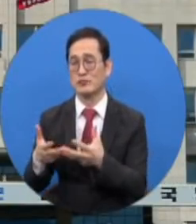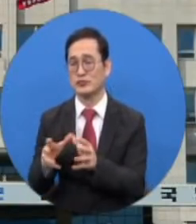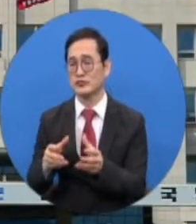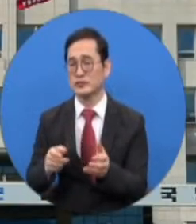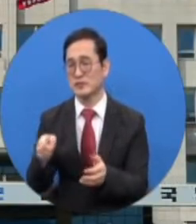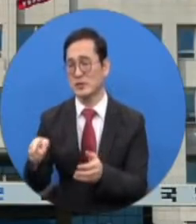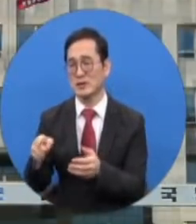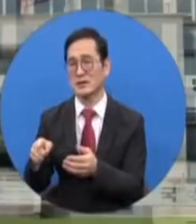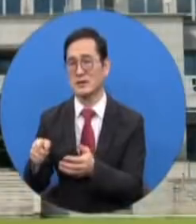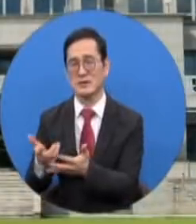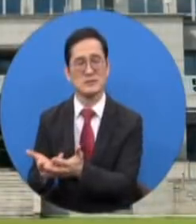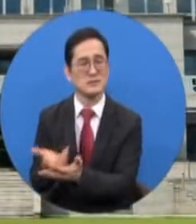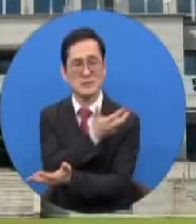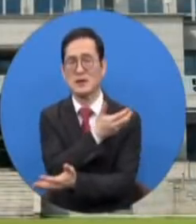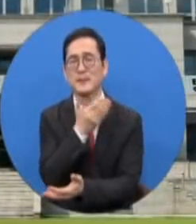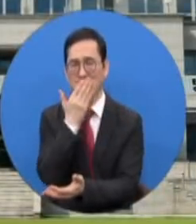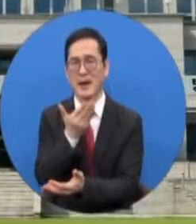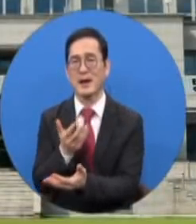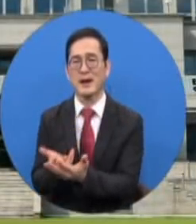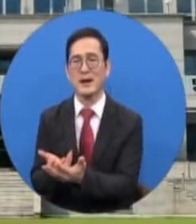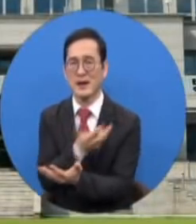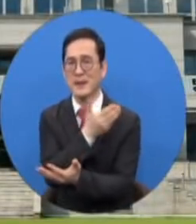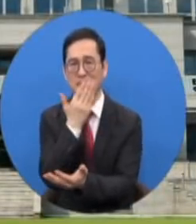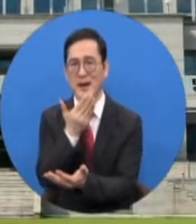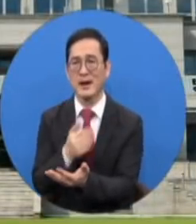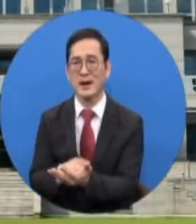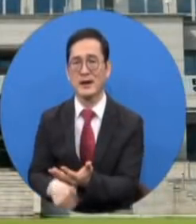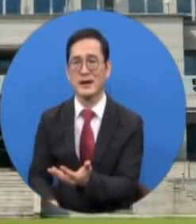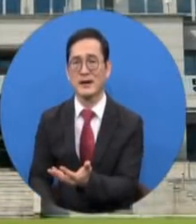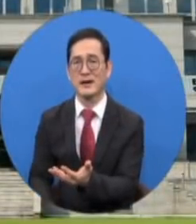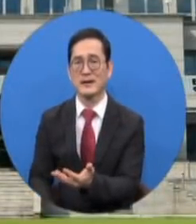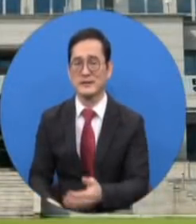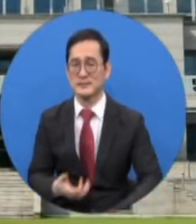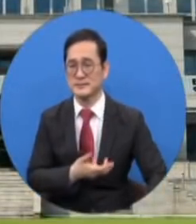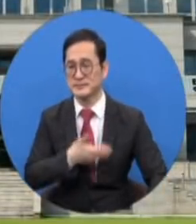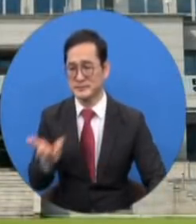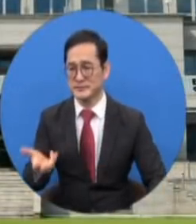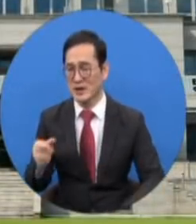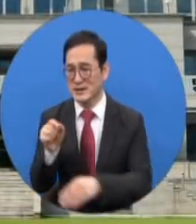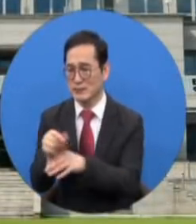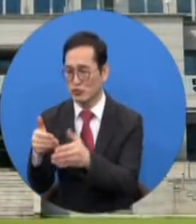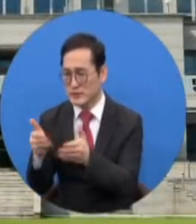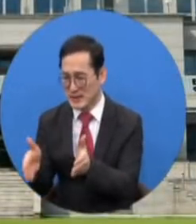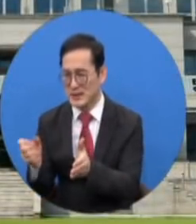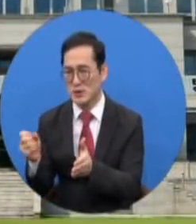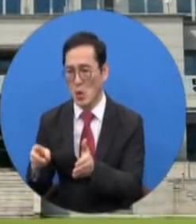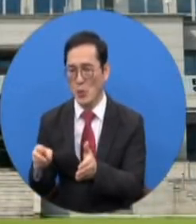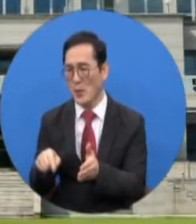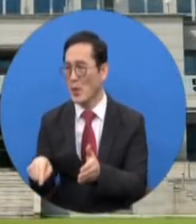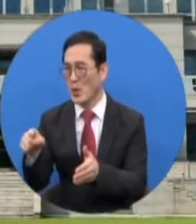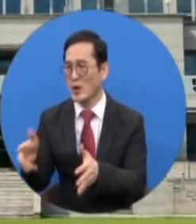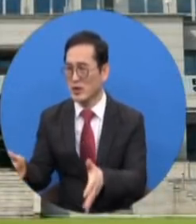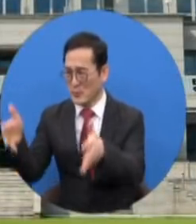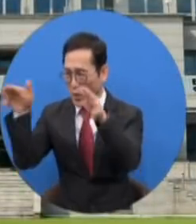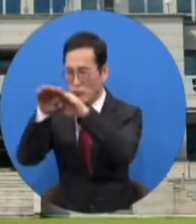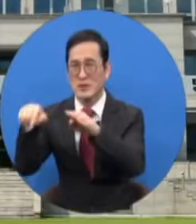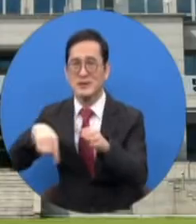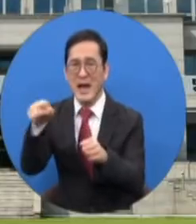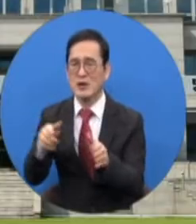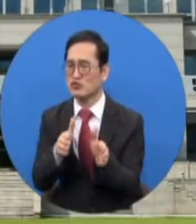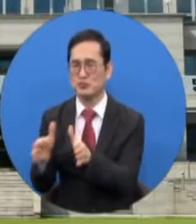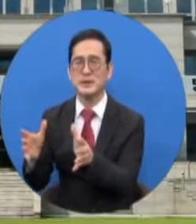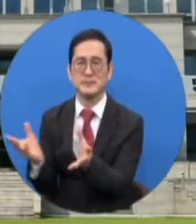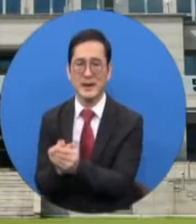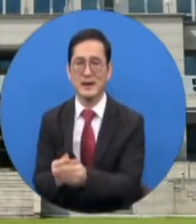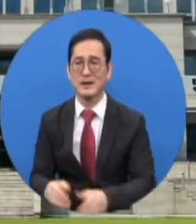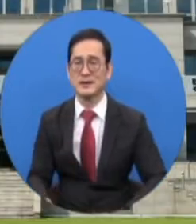되면 각종 공관 그리고 집무실 등이 상당히 완비되어 있다 보니까 예. 그 비용 면에서 상당히 절감된다는 평가가 나오고 있습니다. 저 말이